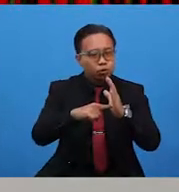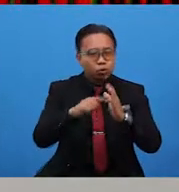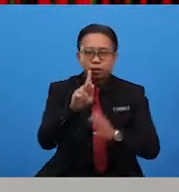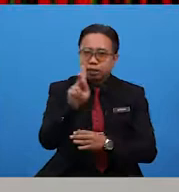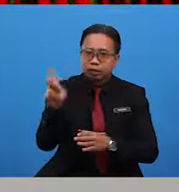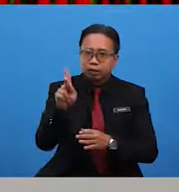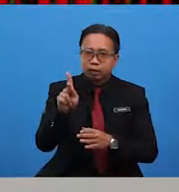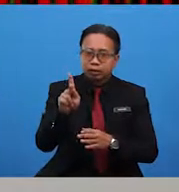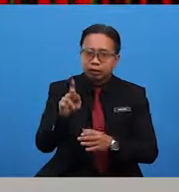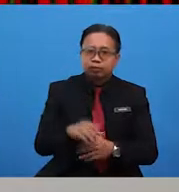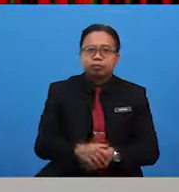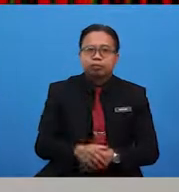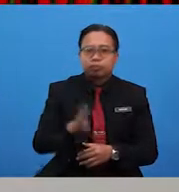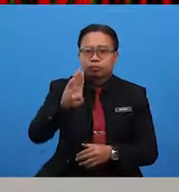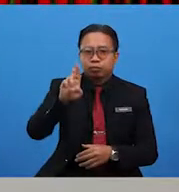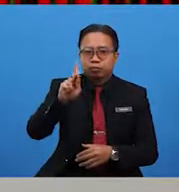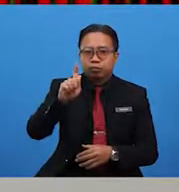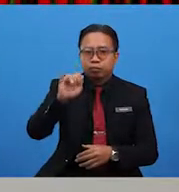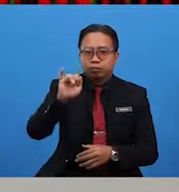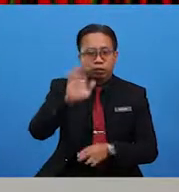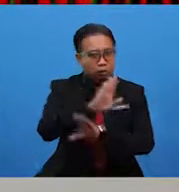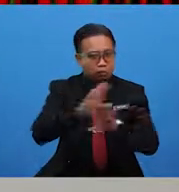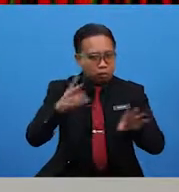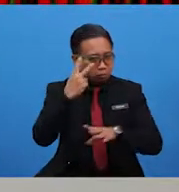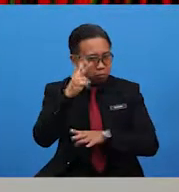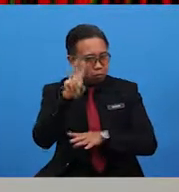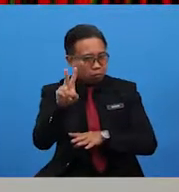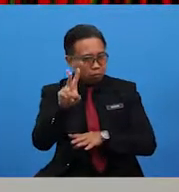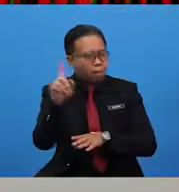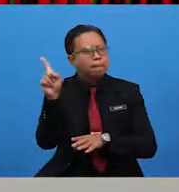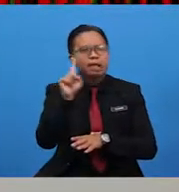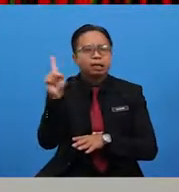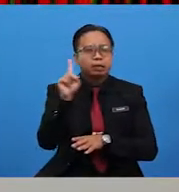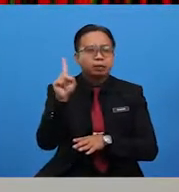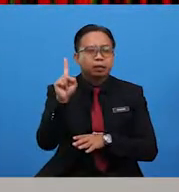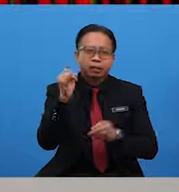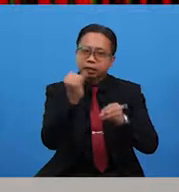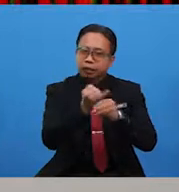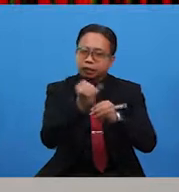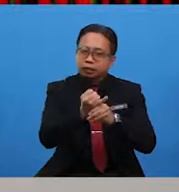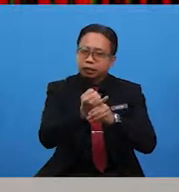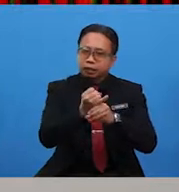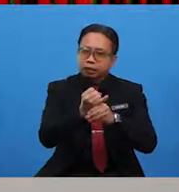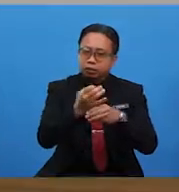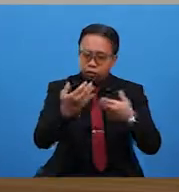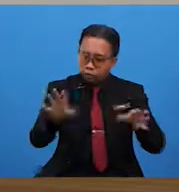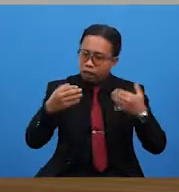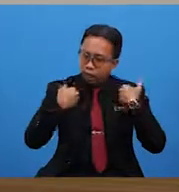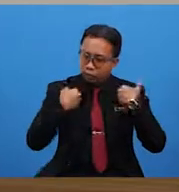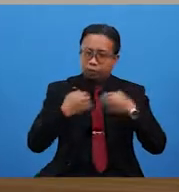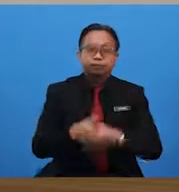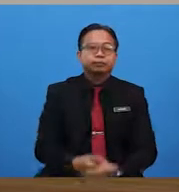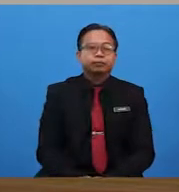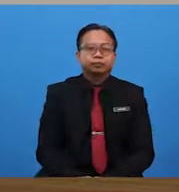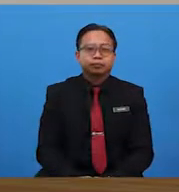bukti India Asa Plaza tidak main-main ini hidup hanya banyak karya sejajar Ya baiklah